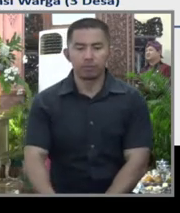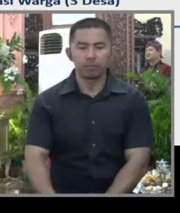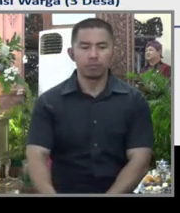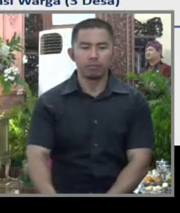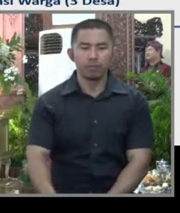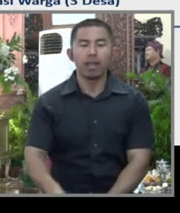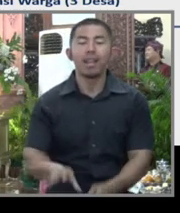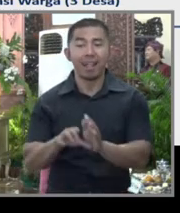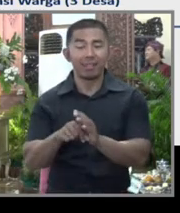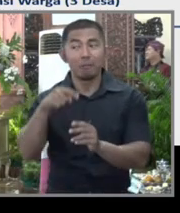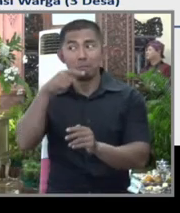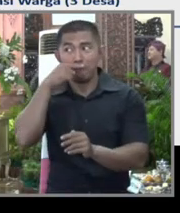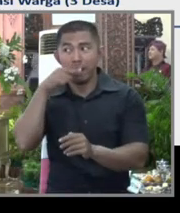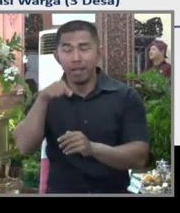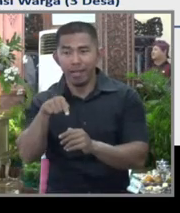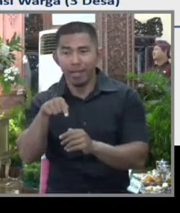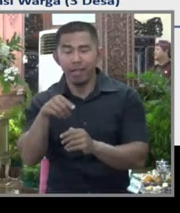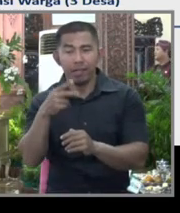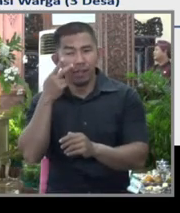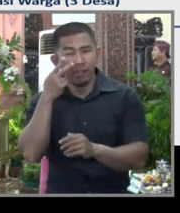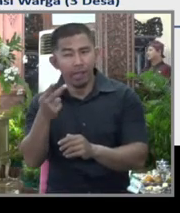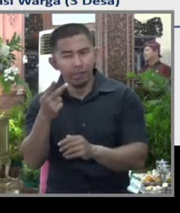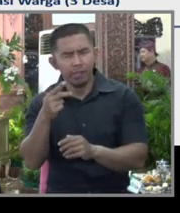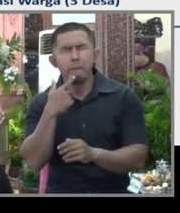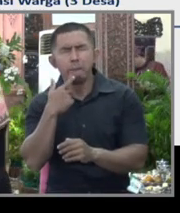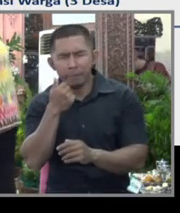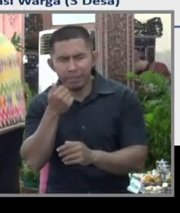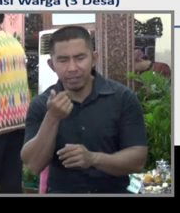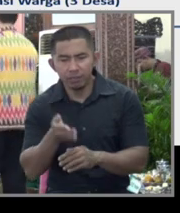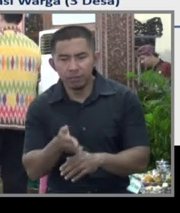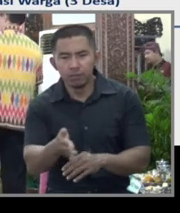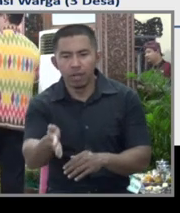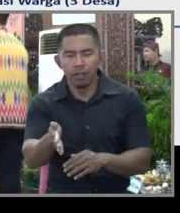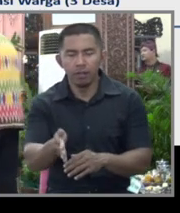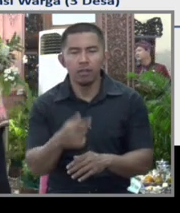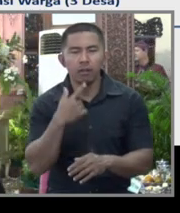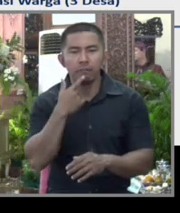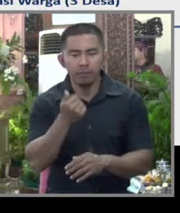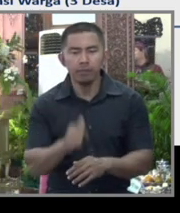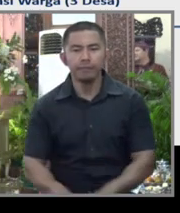Nanti Bapak di belakang akan terlihat betapa pentingnya jalan pendekat ini Bapak. Ya, alhamdulillah.